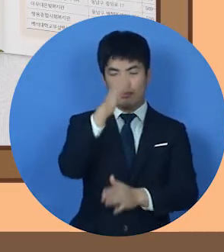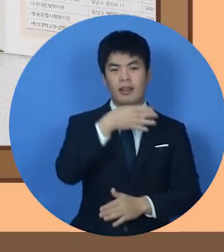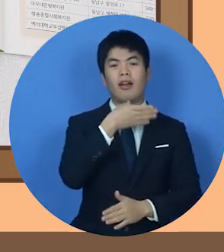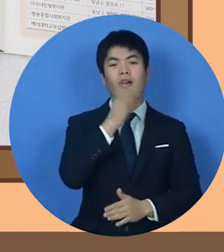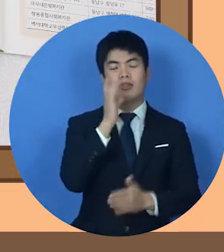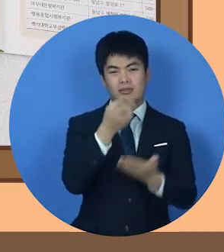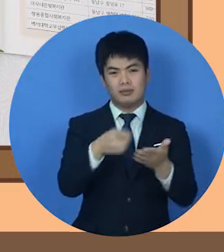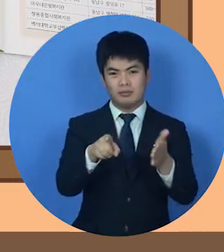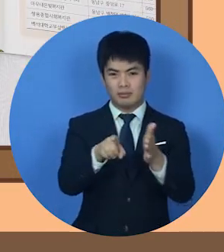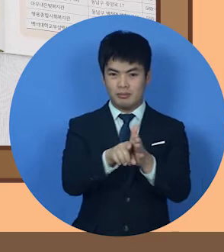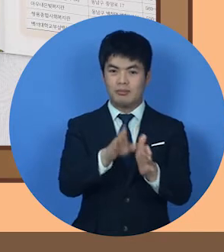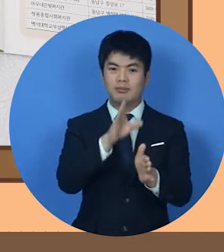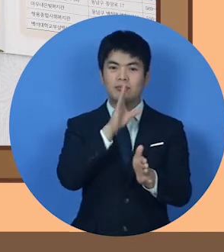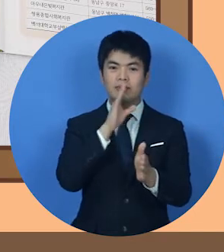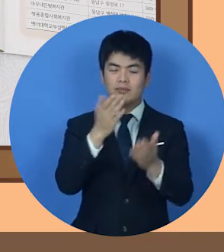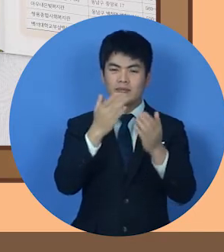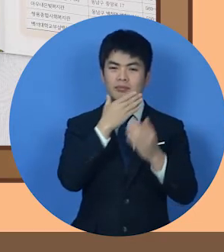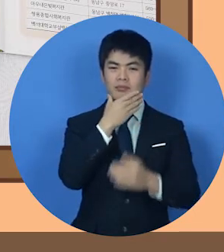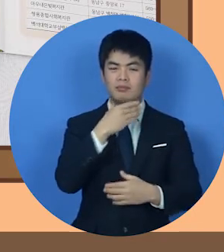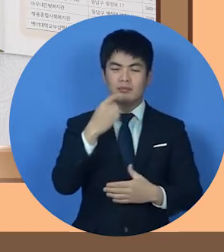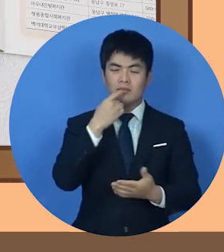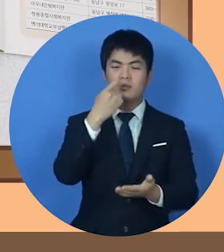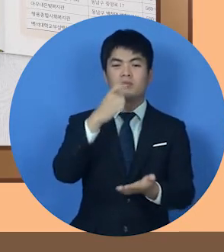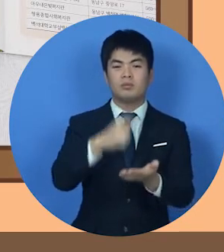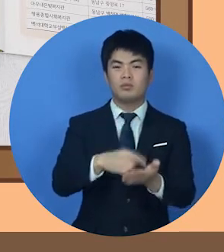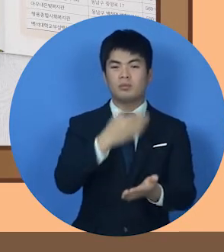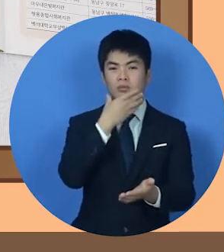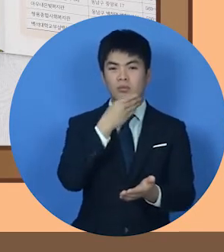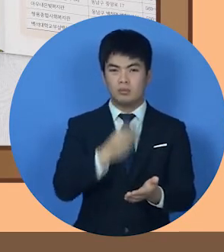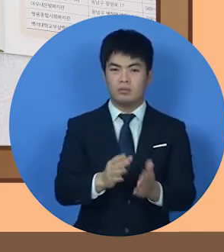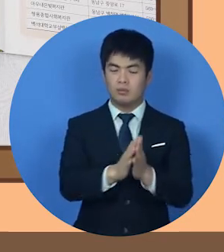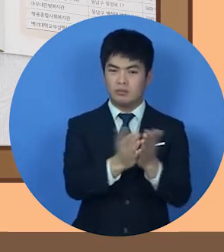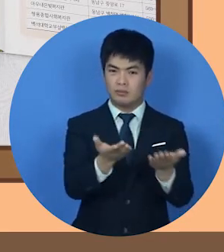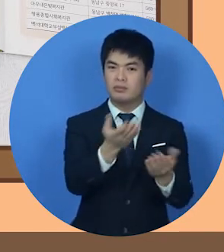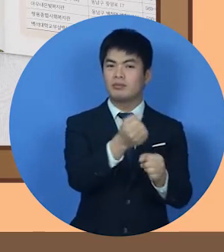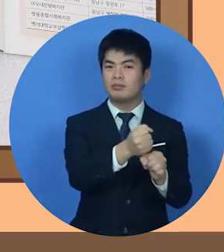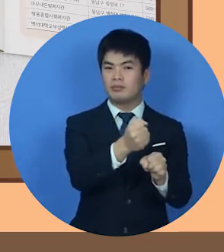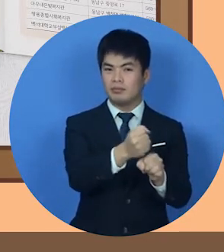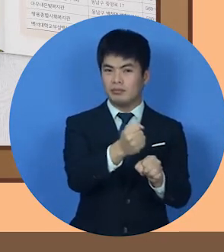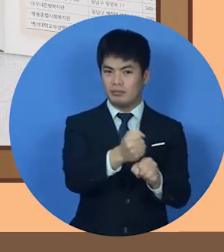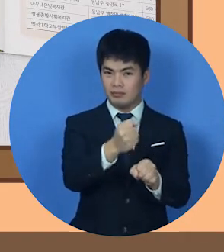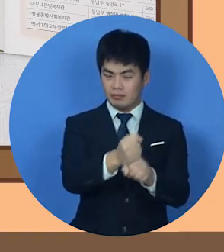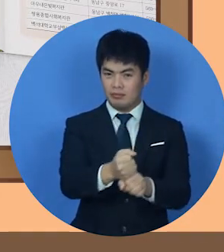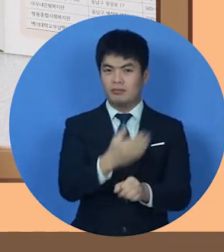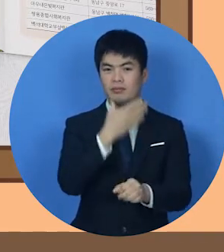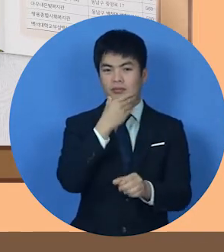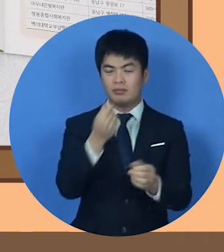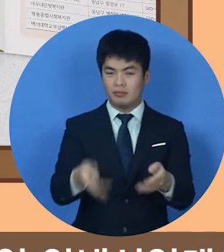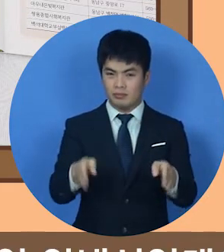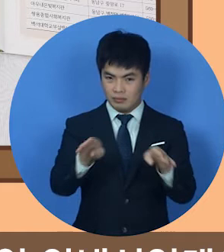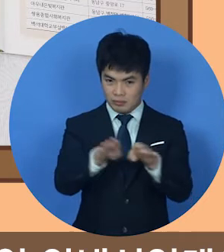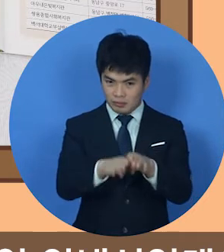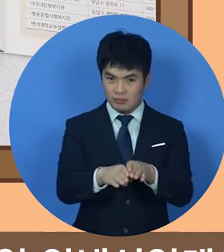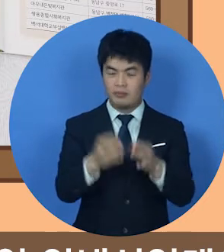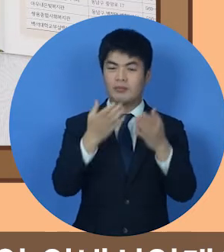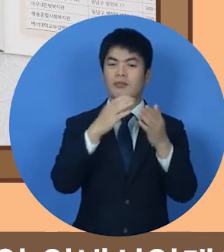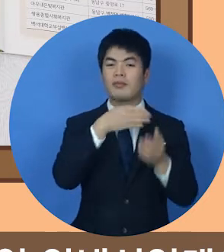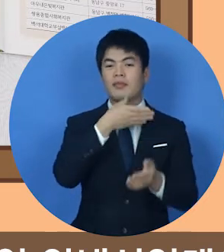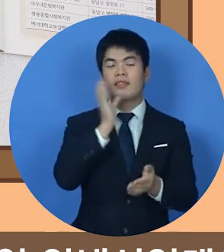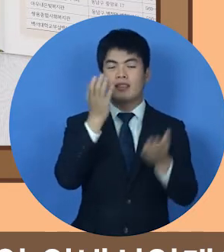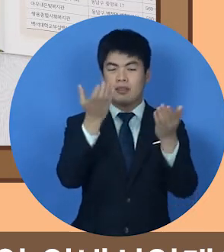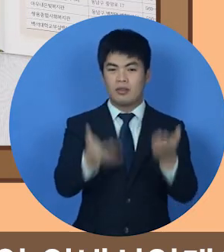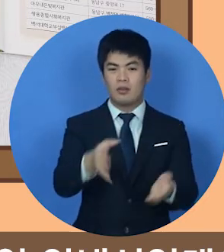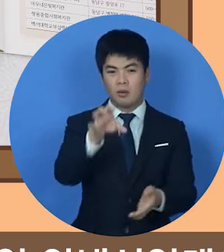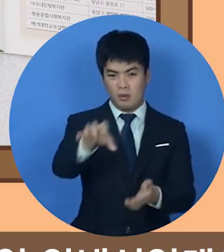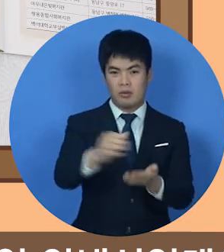천안시는 어르신을 위한 참 쉬운 복지 책자를 발간해 노인복지관, 경로당 등에 배부했습니다. 발간된 책자는